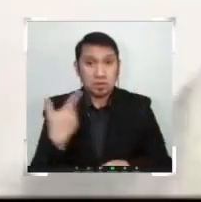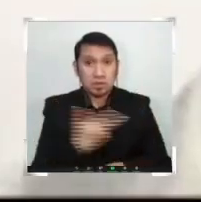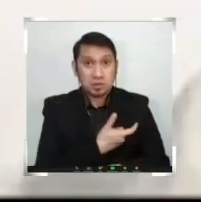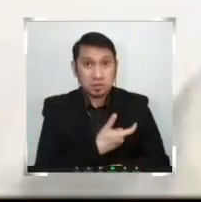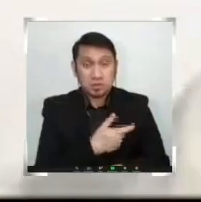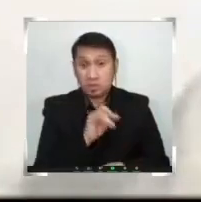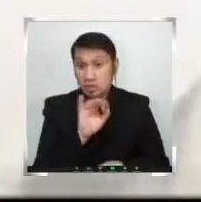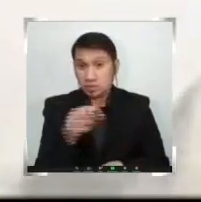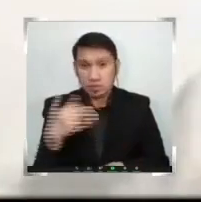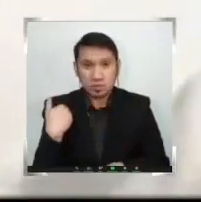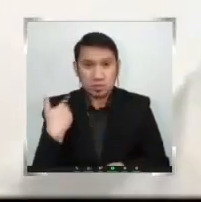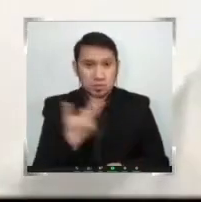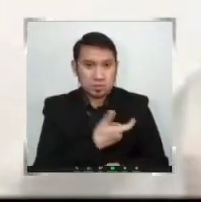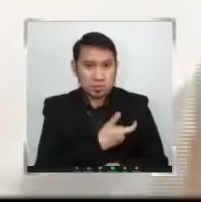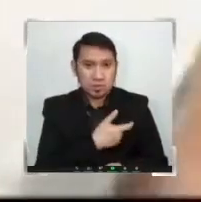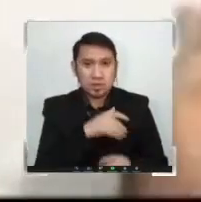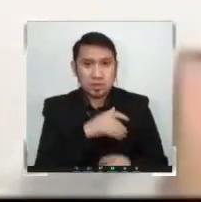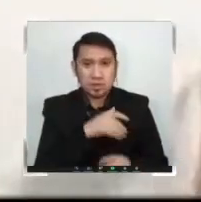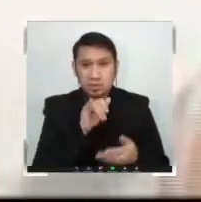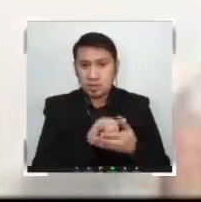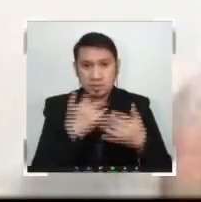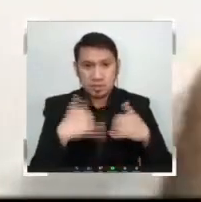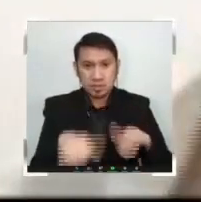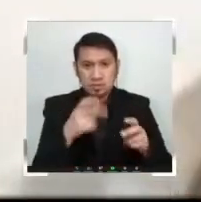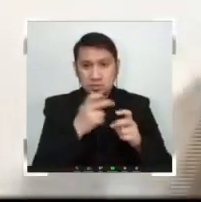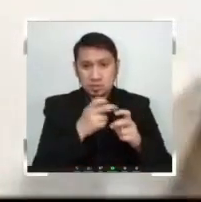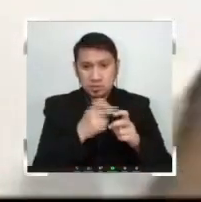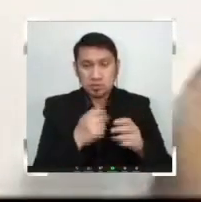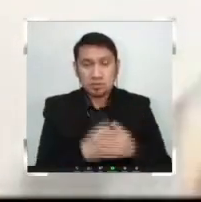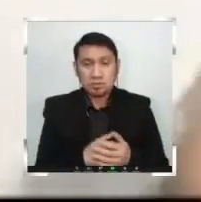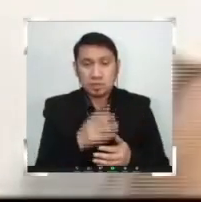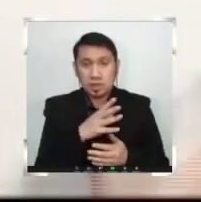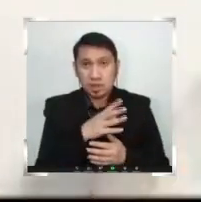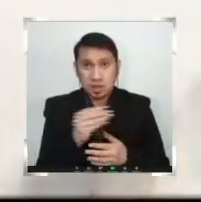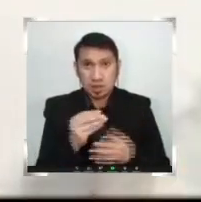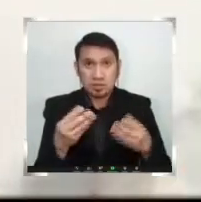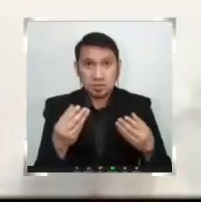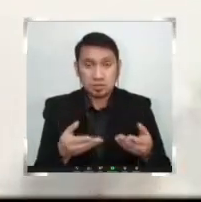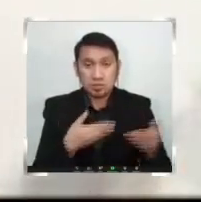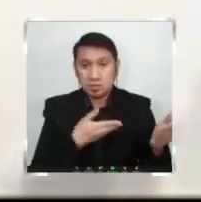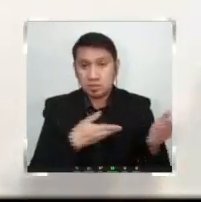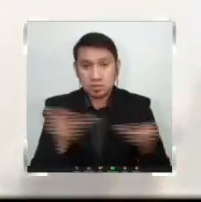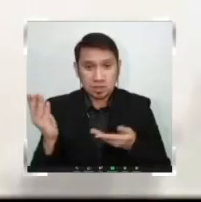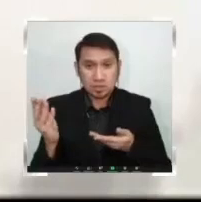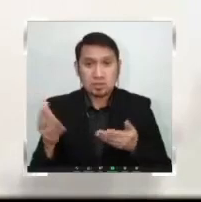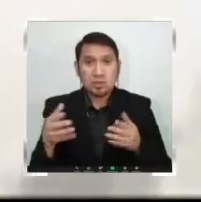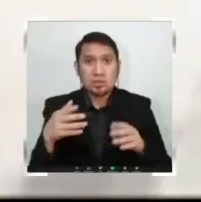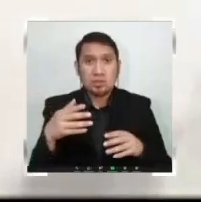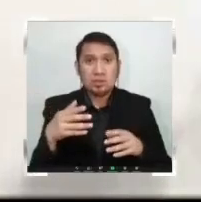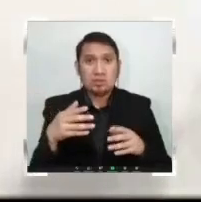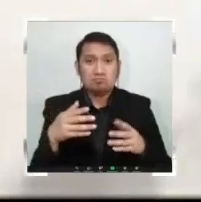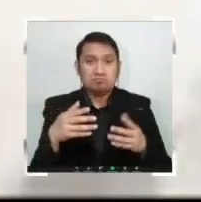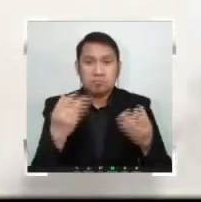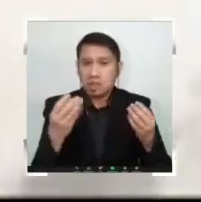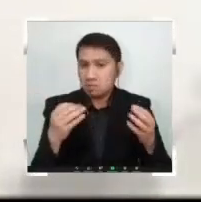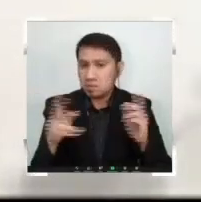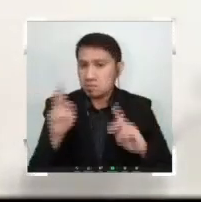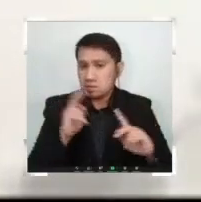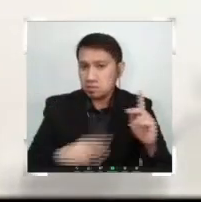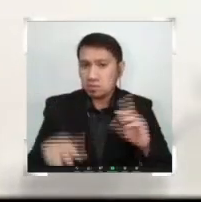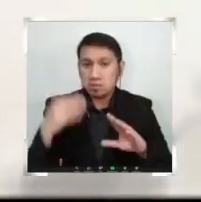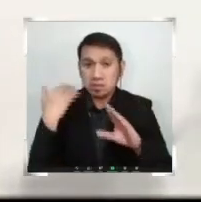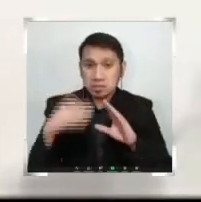still difficult. So it will still send you at some numbers to the hospital, at some numbers, unfortunately, it will kill a few